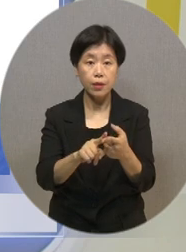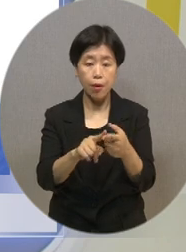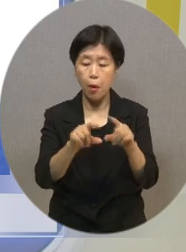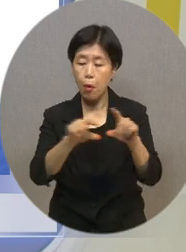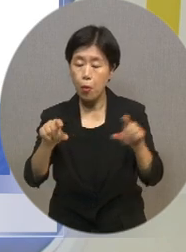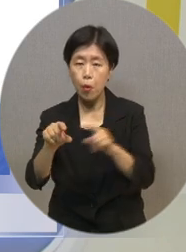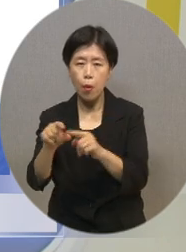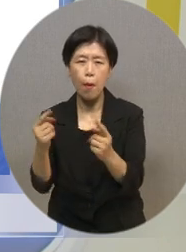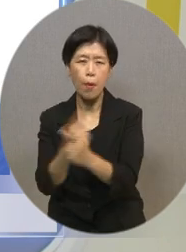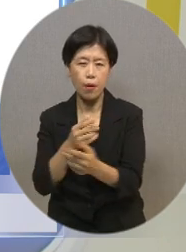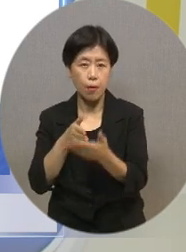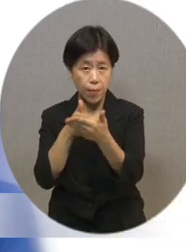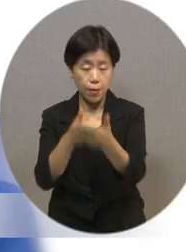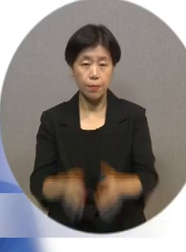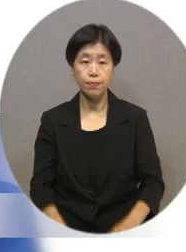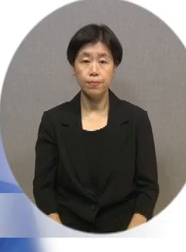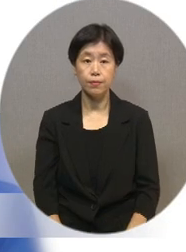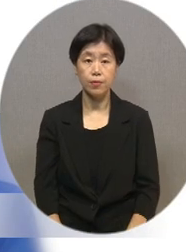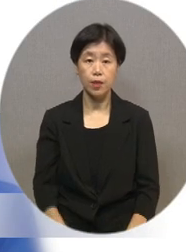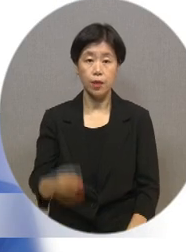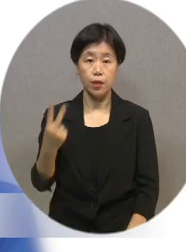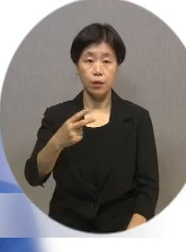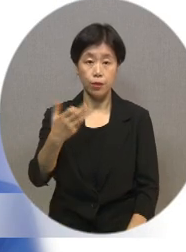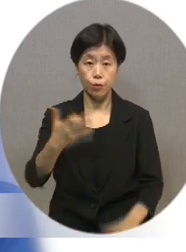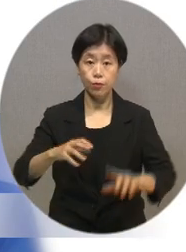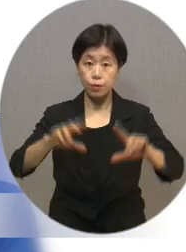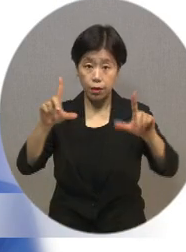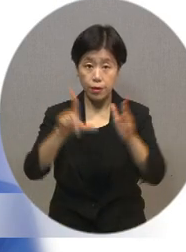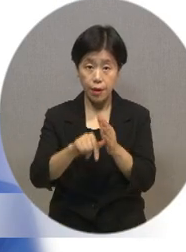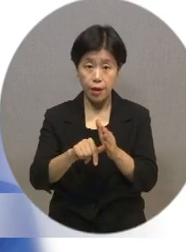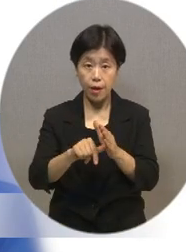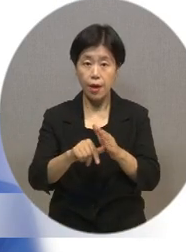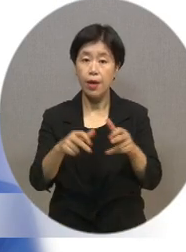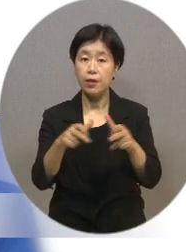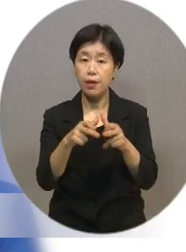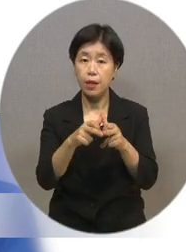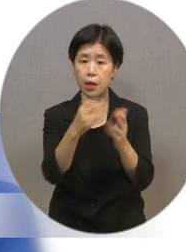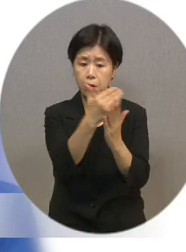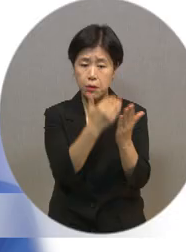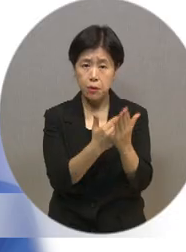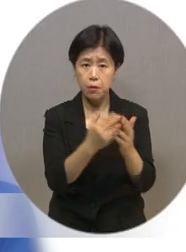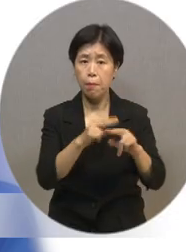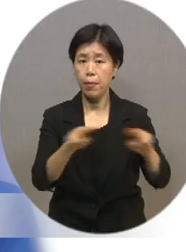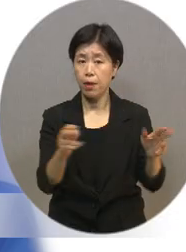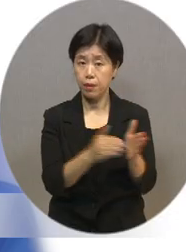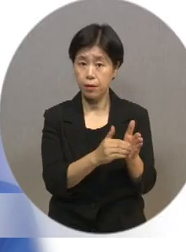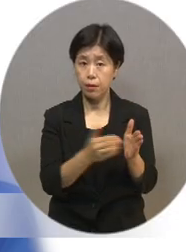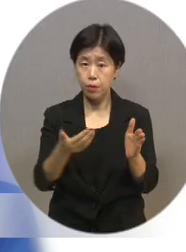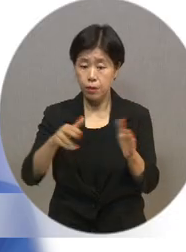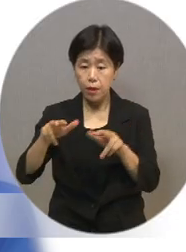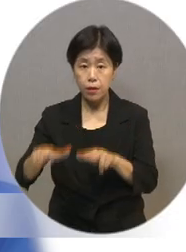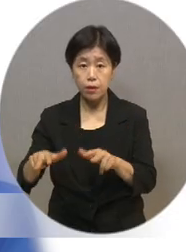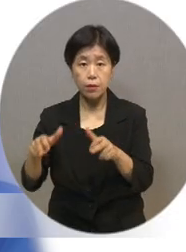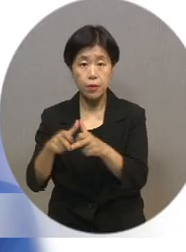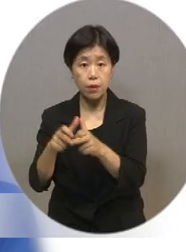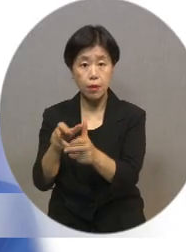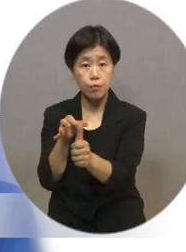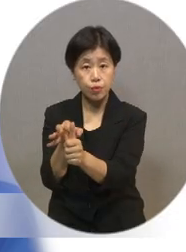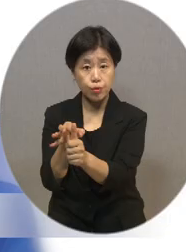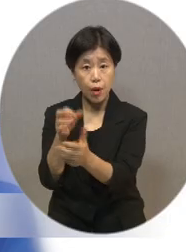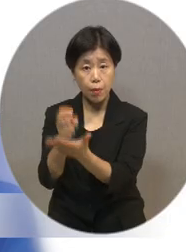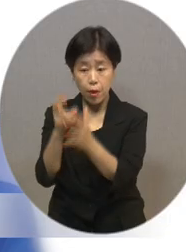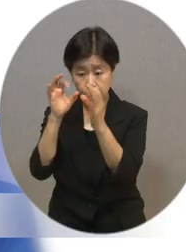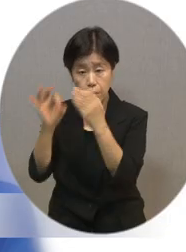대표 발휘했습니다 지난 2019년 장애 등급제가 폐지됐지만 현행 장애인 연금법은이 장애